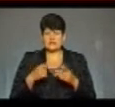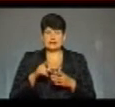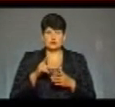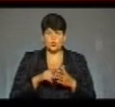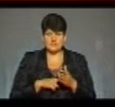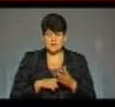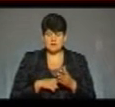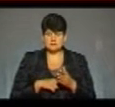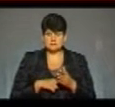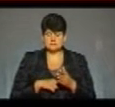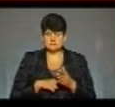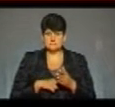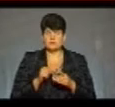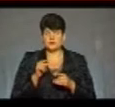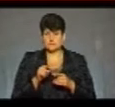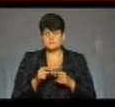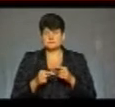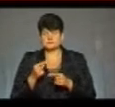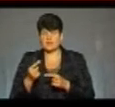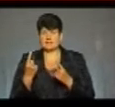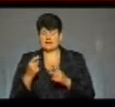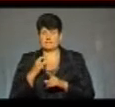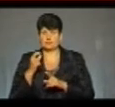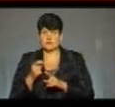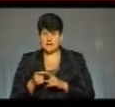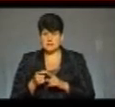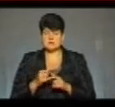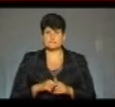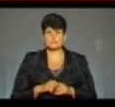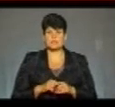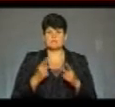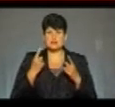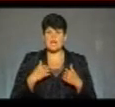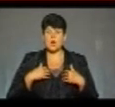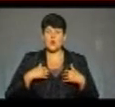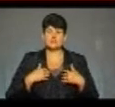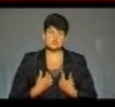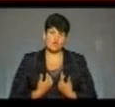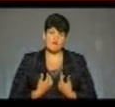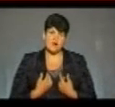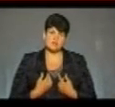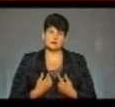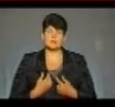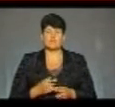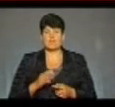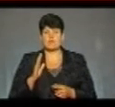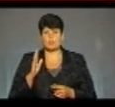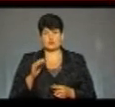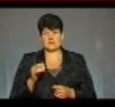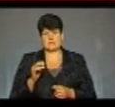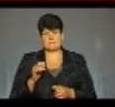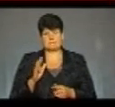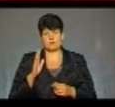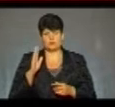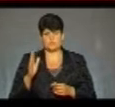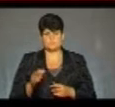довіра, вона породжує велику відповідальність. І, знову ж таки, велике розчарування в майбутній перспективі. Так, ми потім